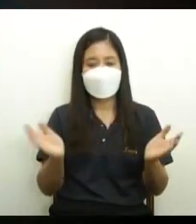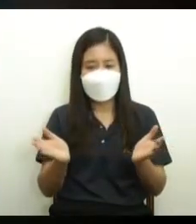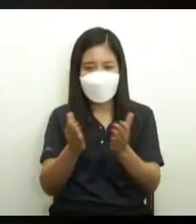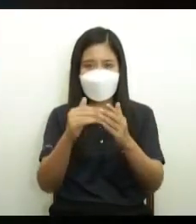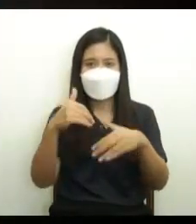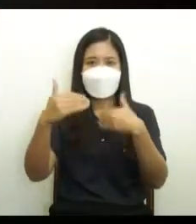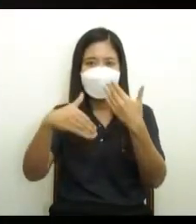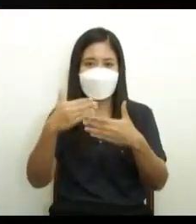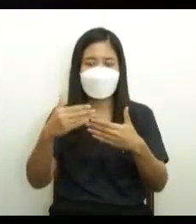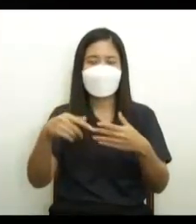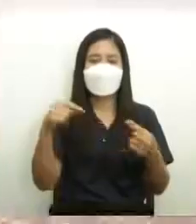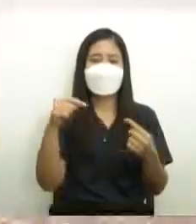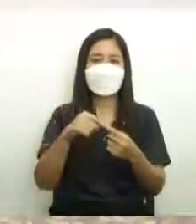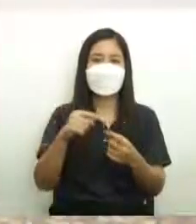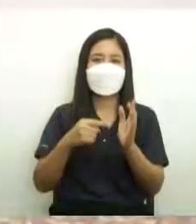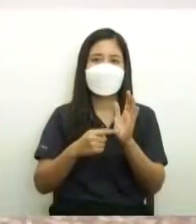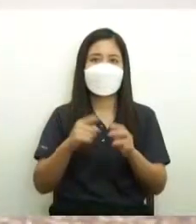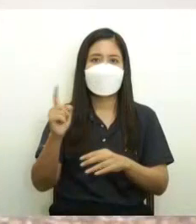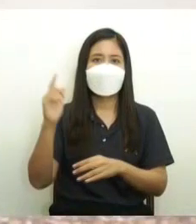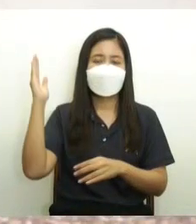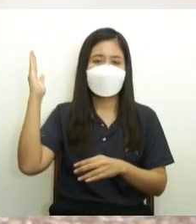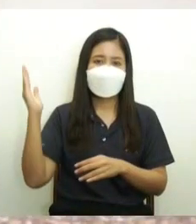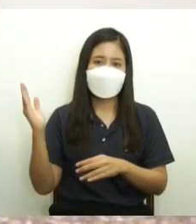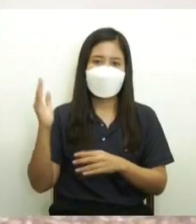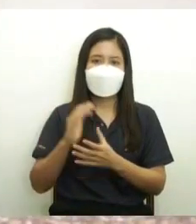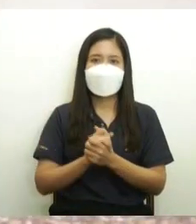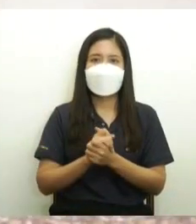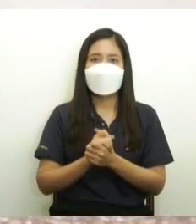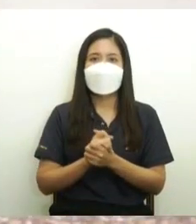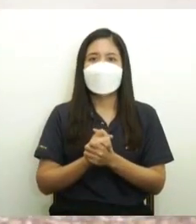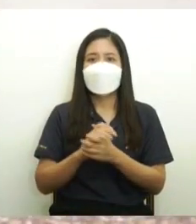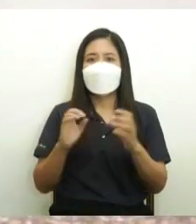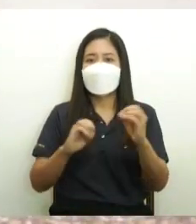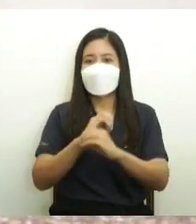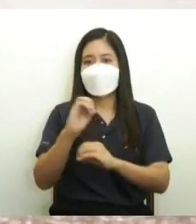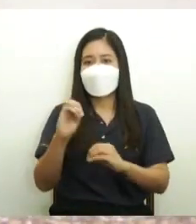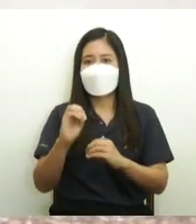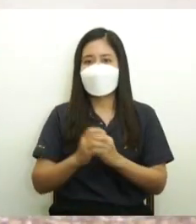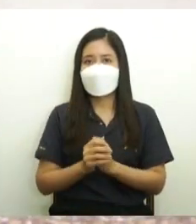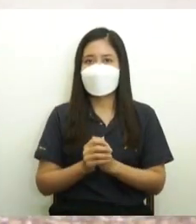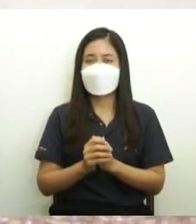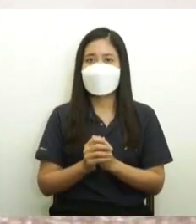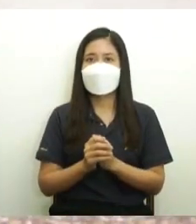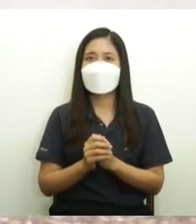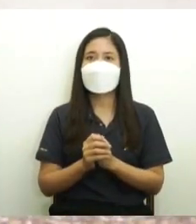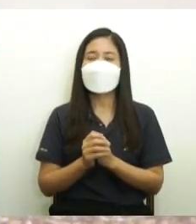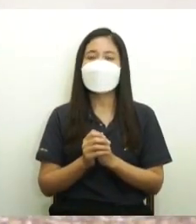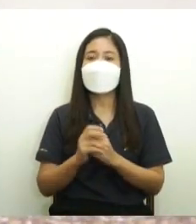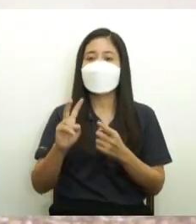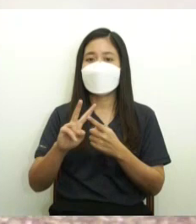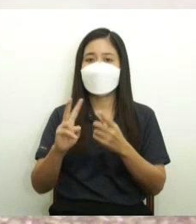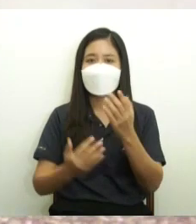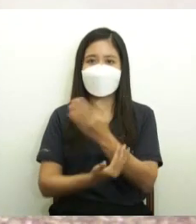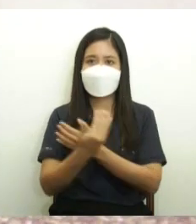อบคลุม4มิติดังนี้มิติที่1 Safety มิติด้านความปลอดภัยมิติที่2